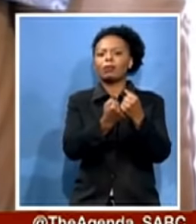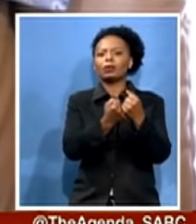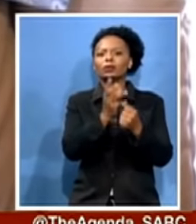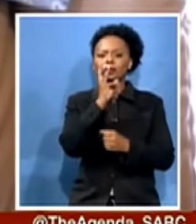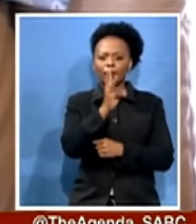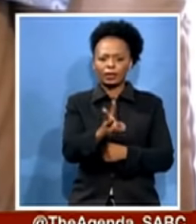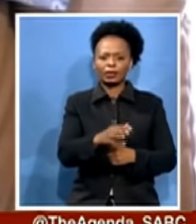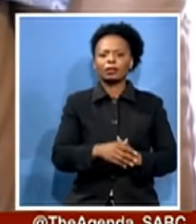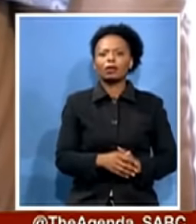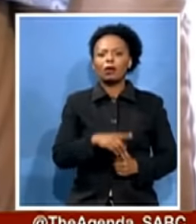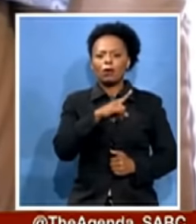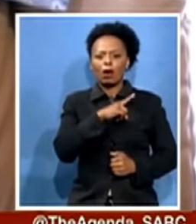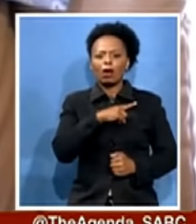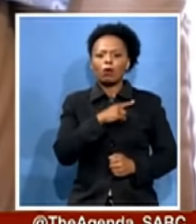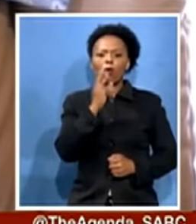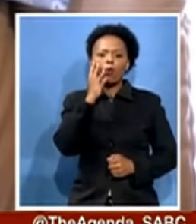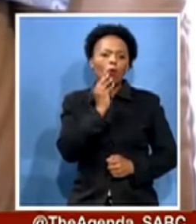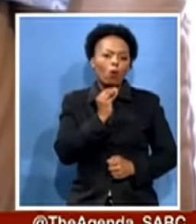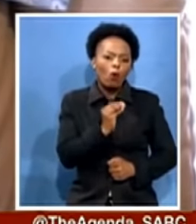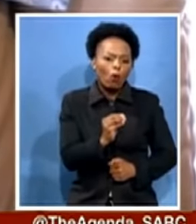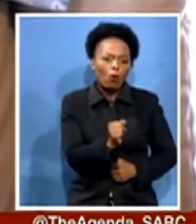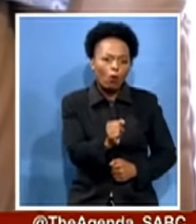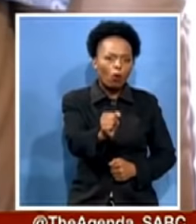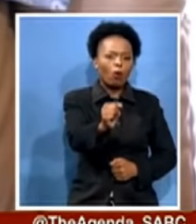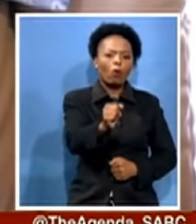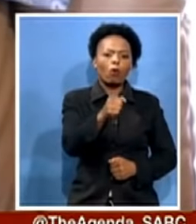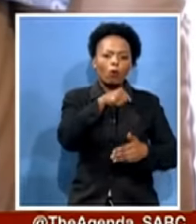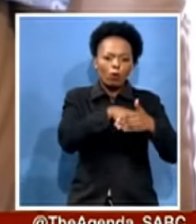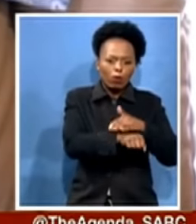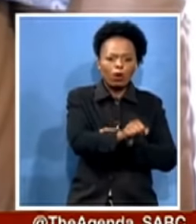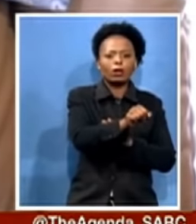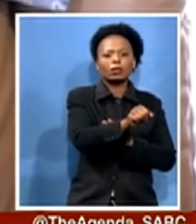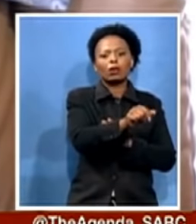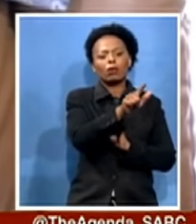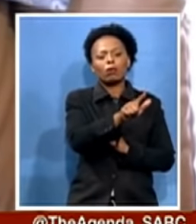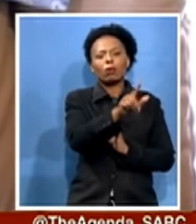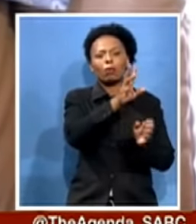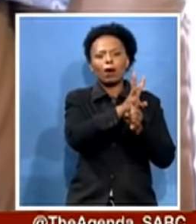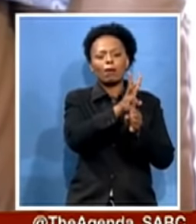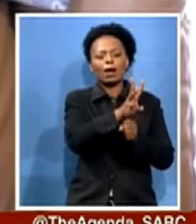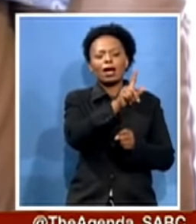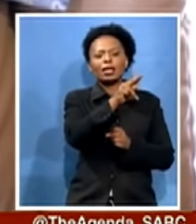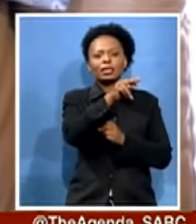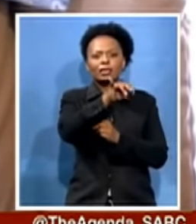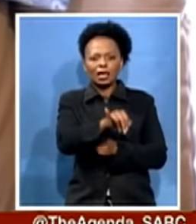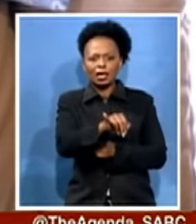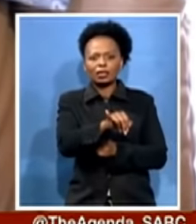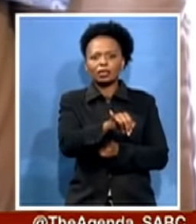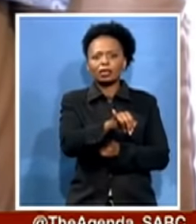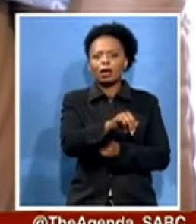ozala uMakalindani ubuthaka kakhulu, akahlali futhi la usemakhaya le,